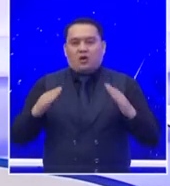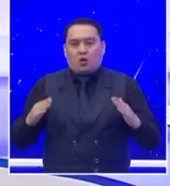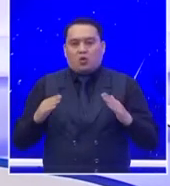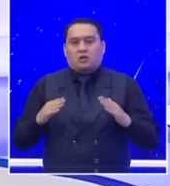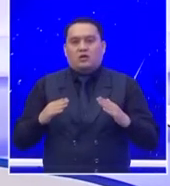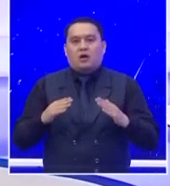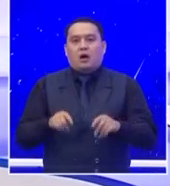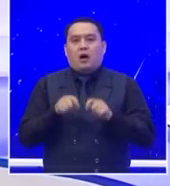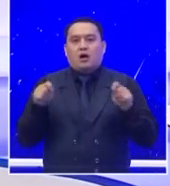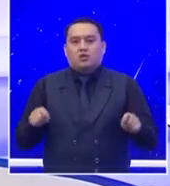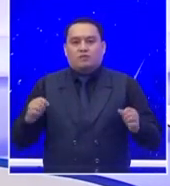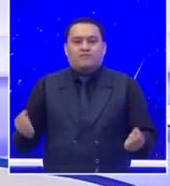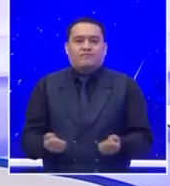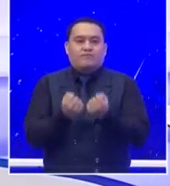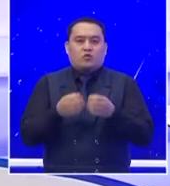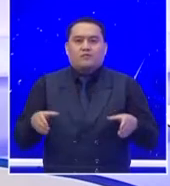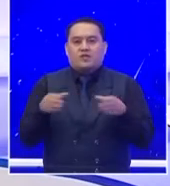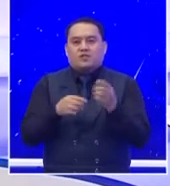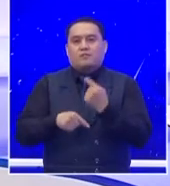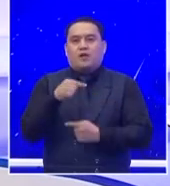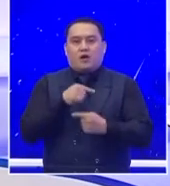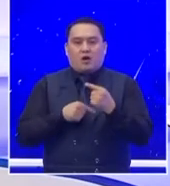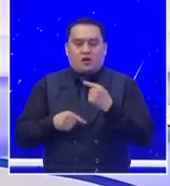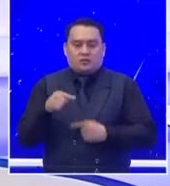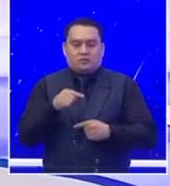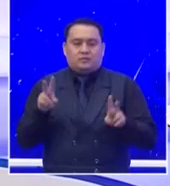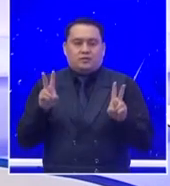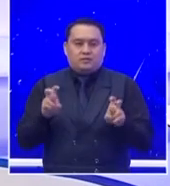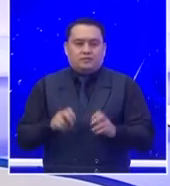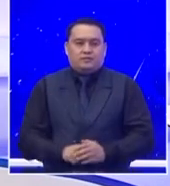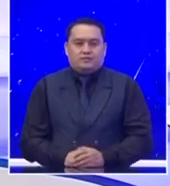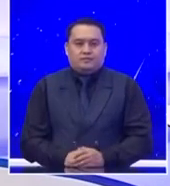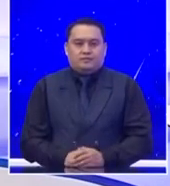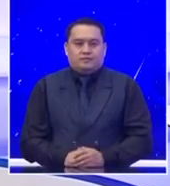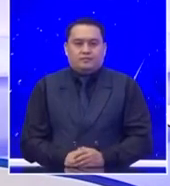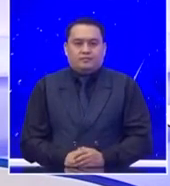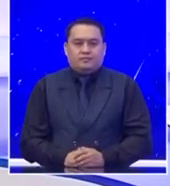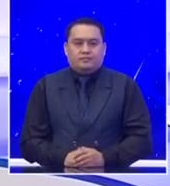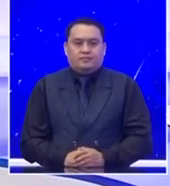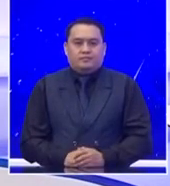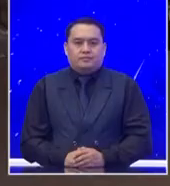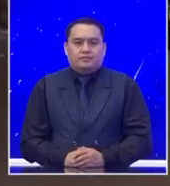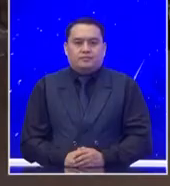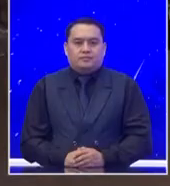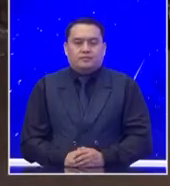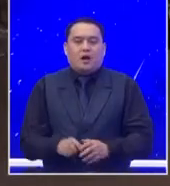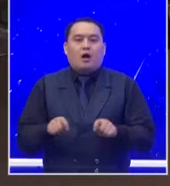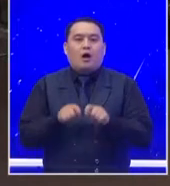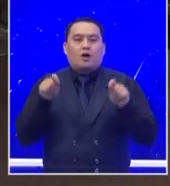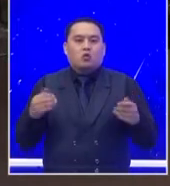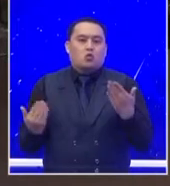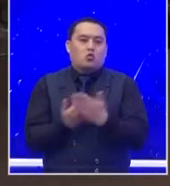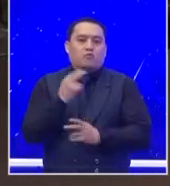для кровли открылся при поддержке фонда финансирования предпринимателей «КазАгрофинанс». Открыть